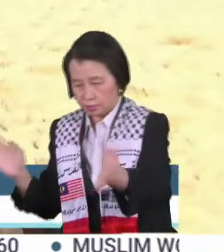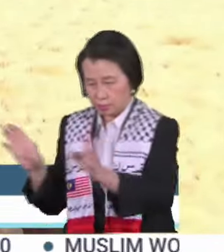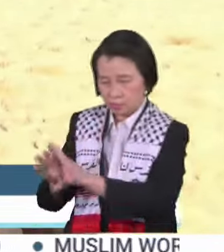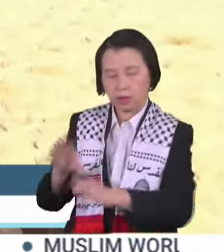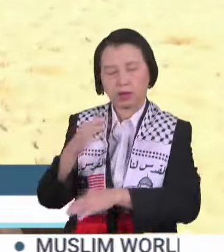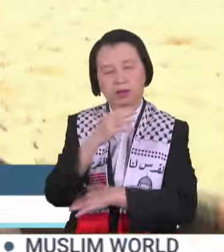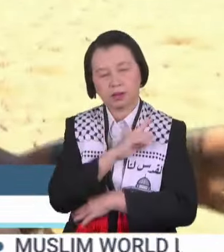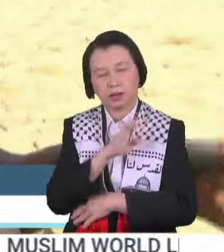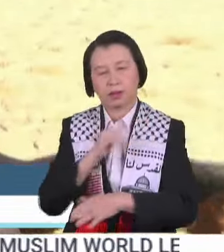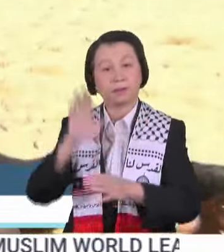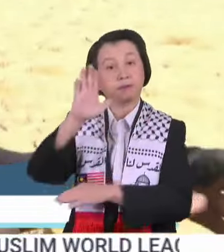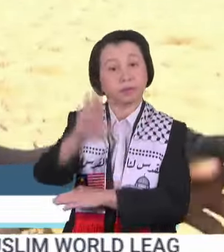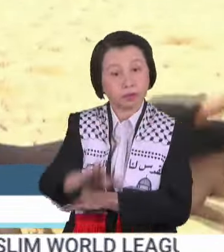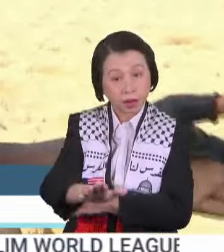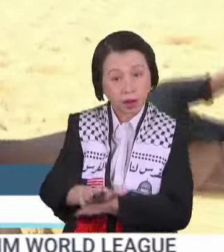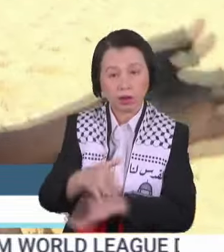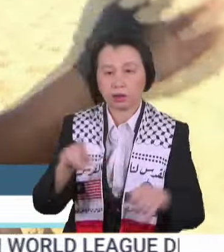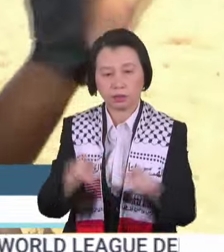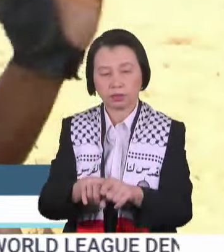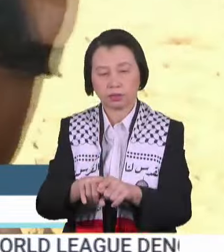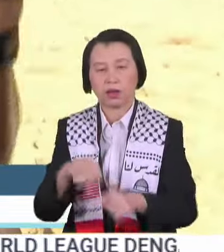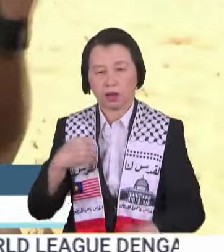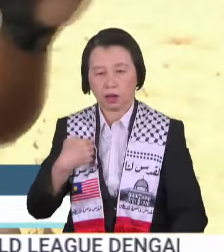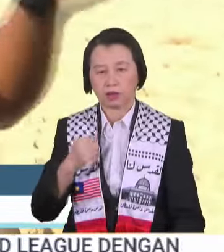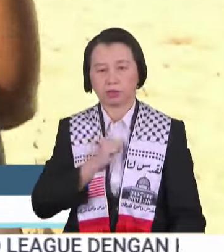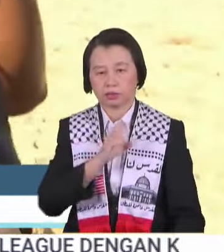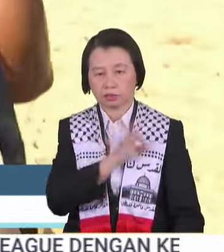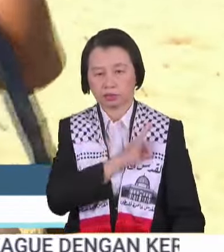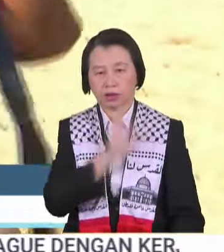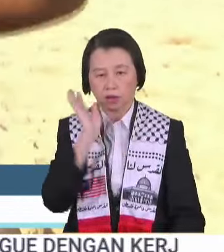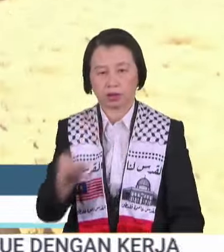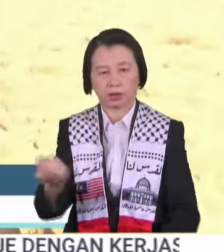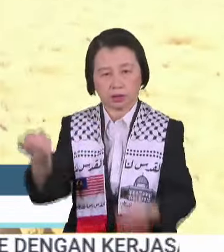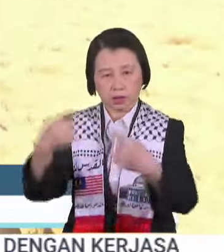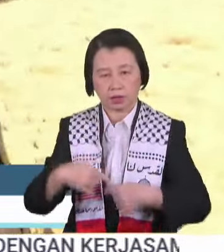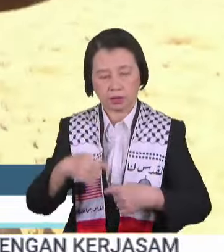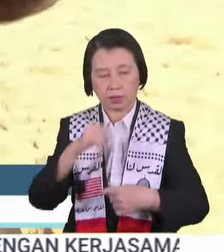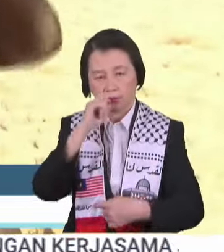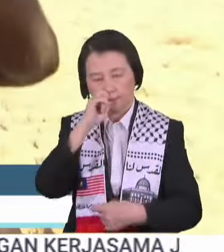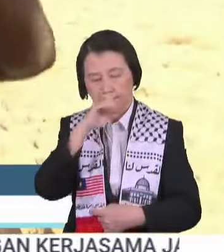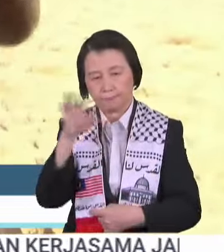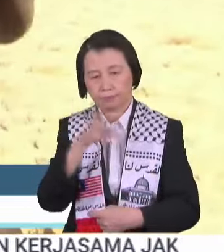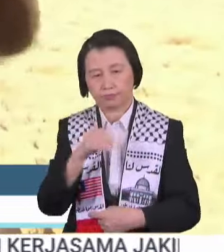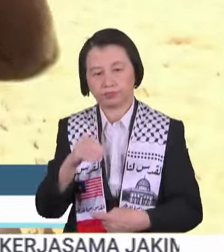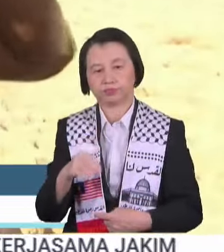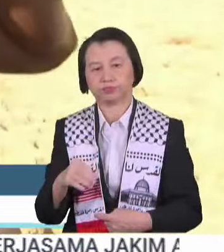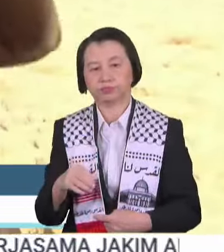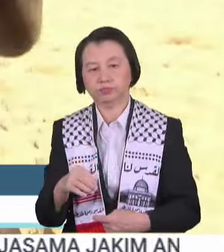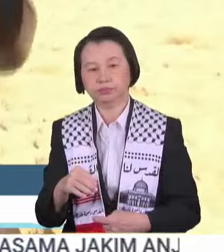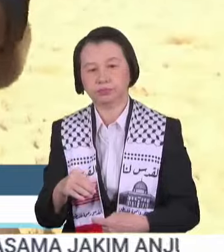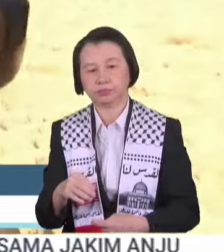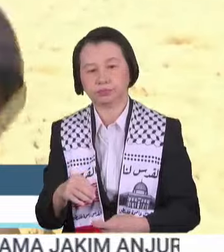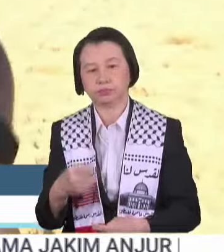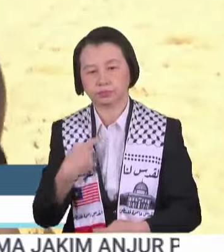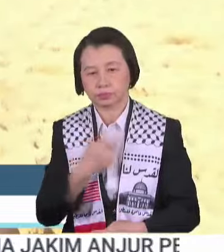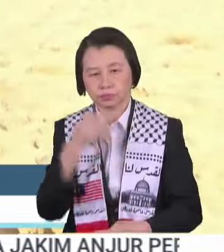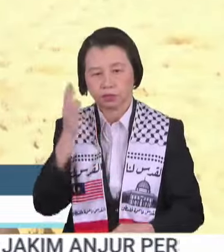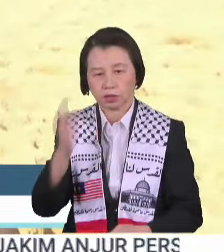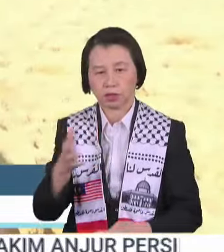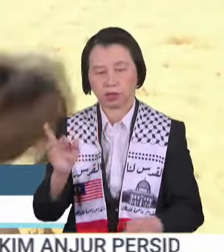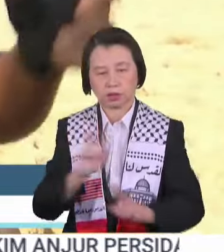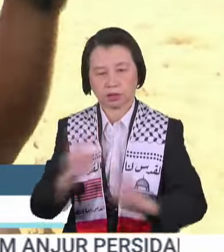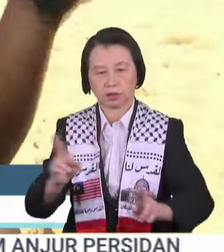petang. Sesi petang akan ada staf yang staf madat akan menunggang kuda dan kami akan